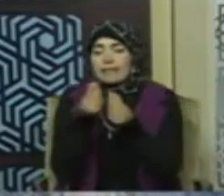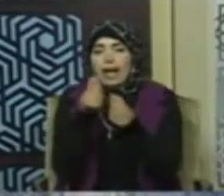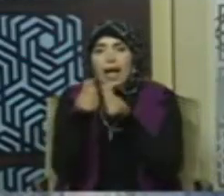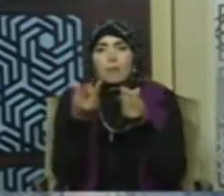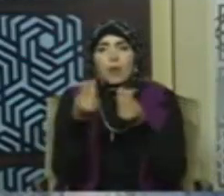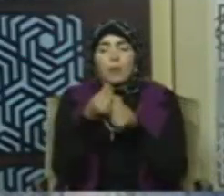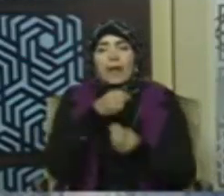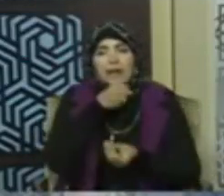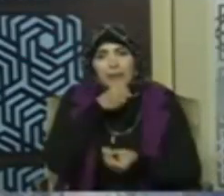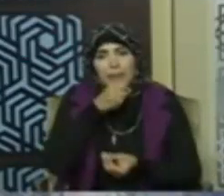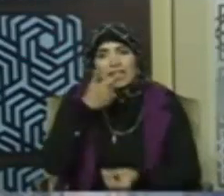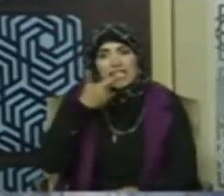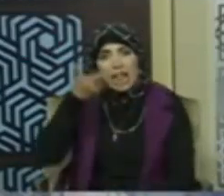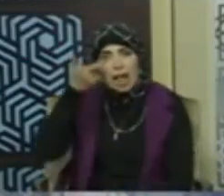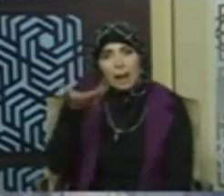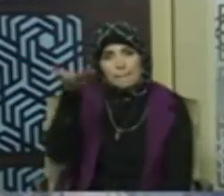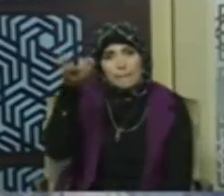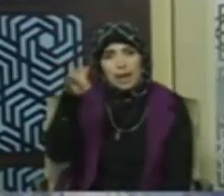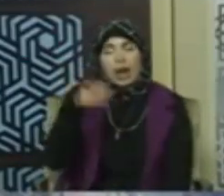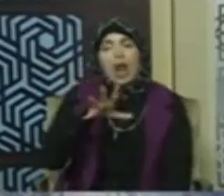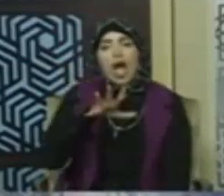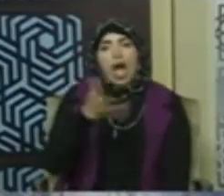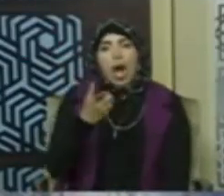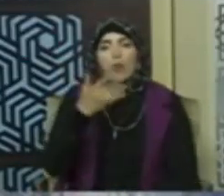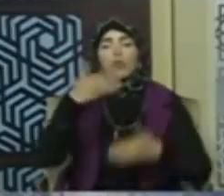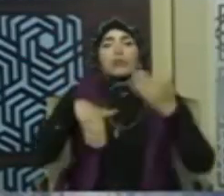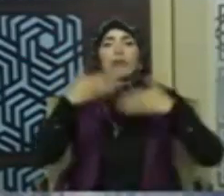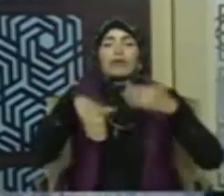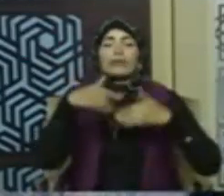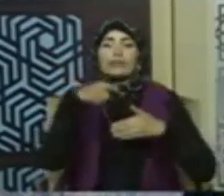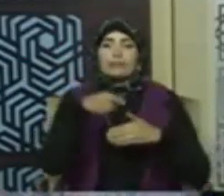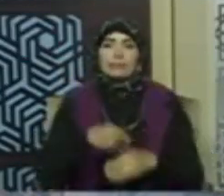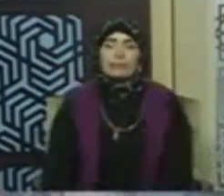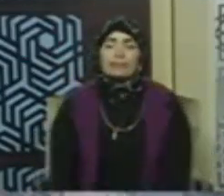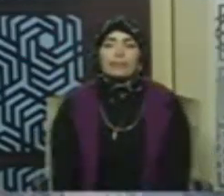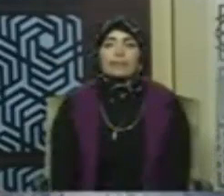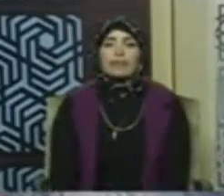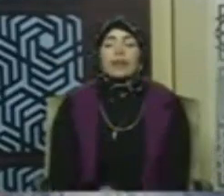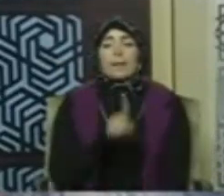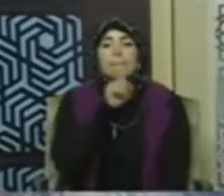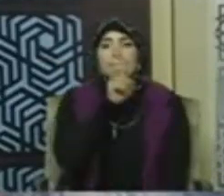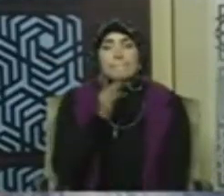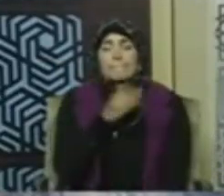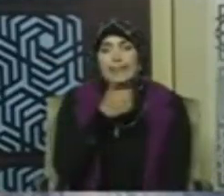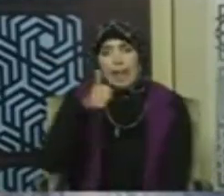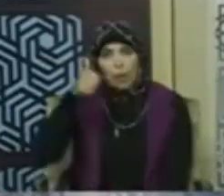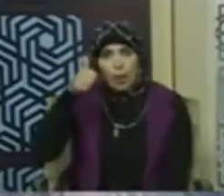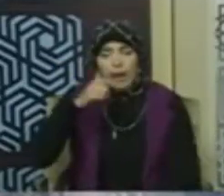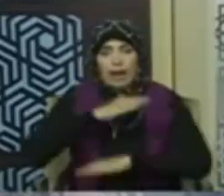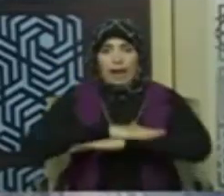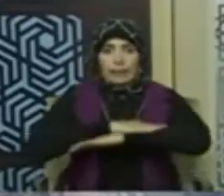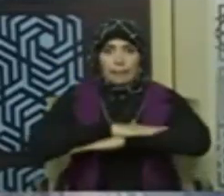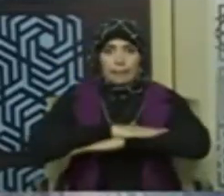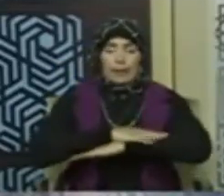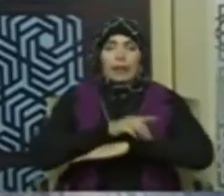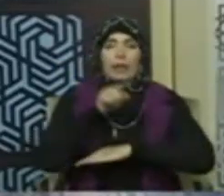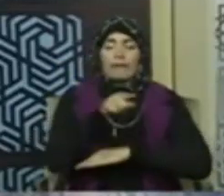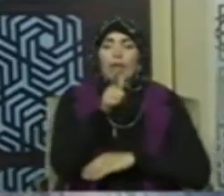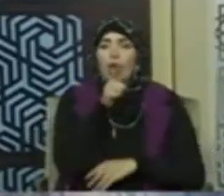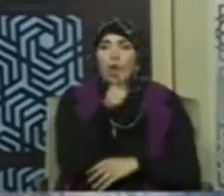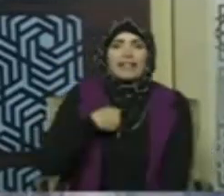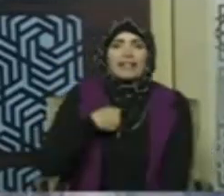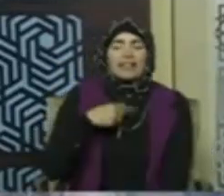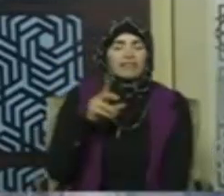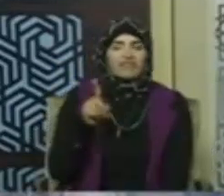كبار السن وذوي الاحتياجات الخاصة. أما الأدب الأول فيقول الحق